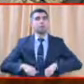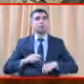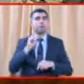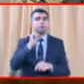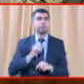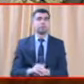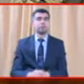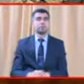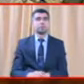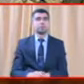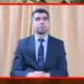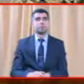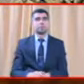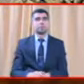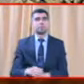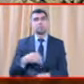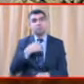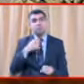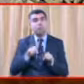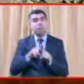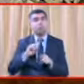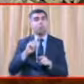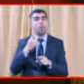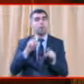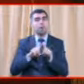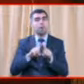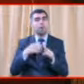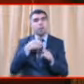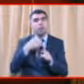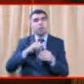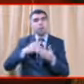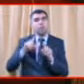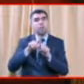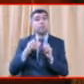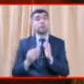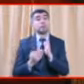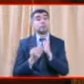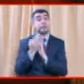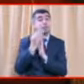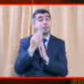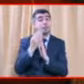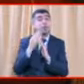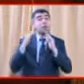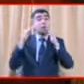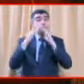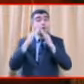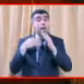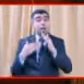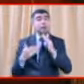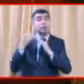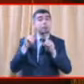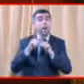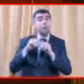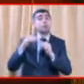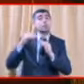الوقت. سيدة النائبة المحترمة، أولا لا نتمنى أن يرتفع عدد دور المسنين في بلدنا، نتمنى